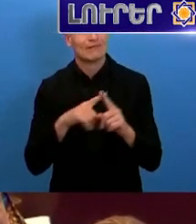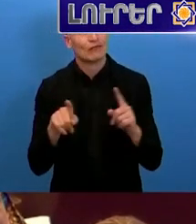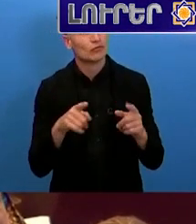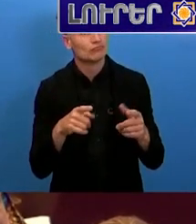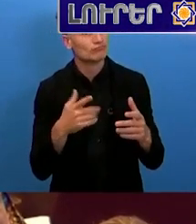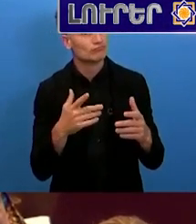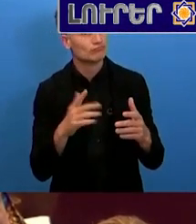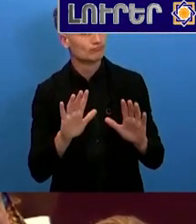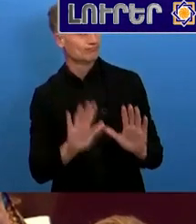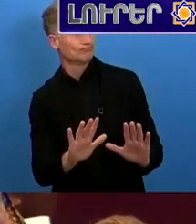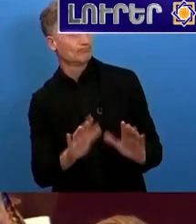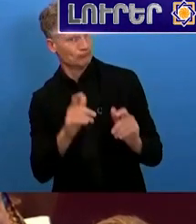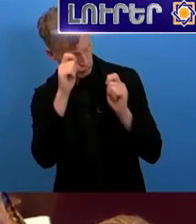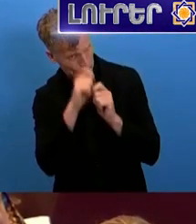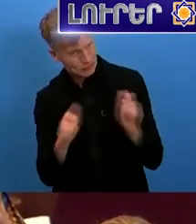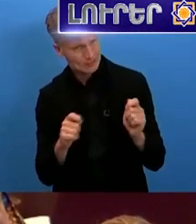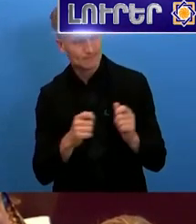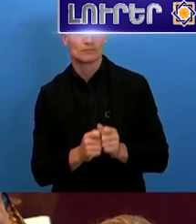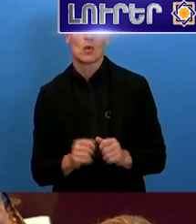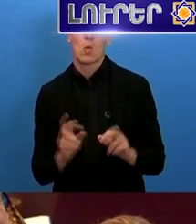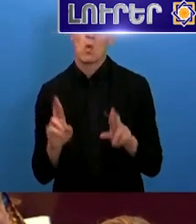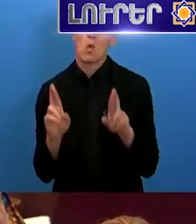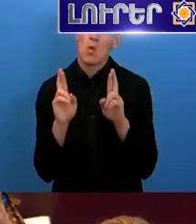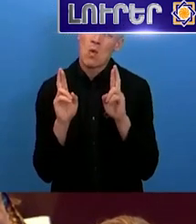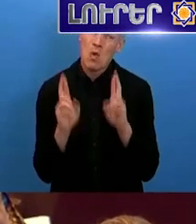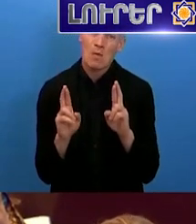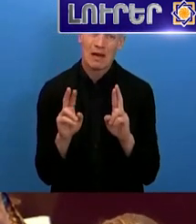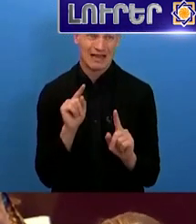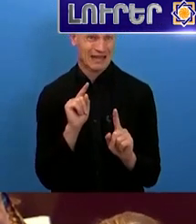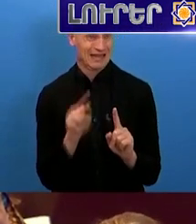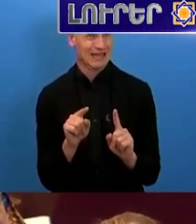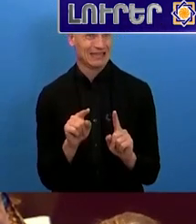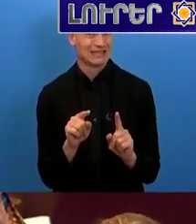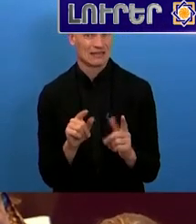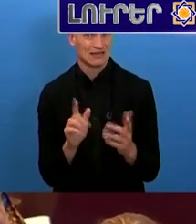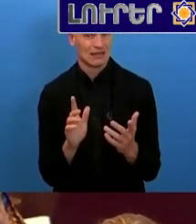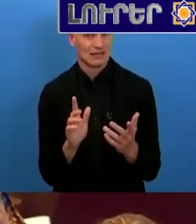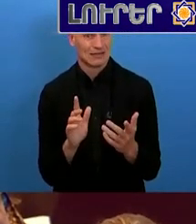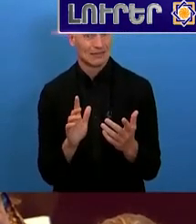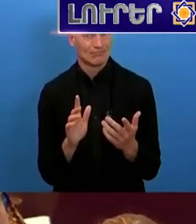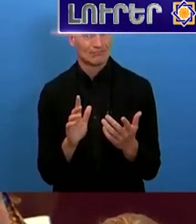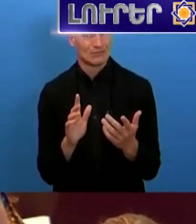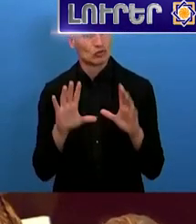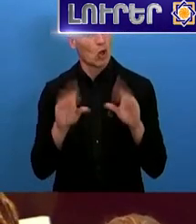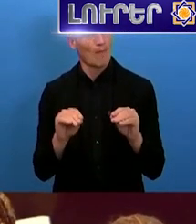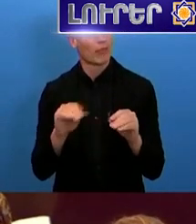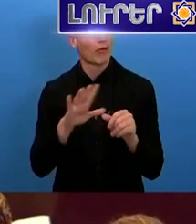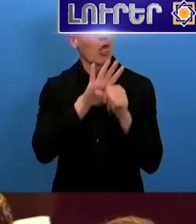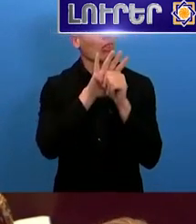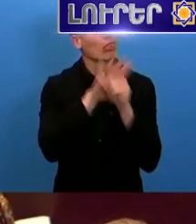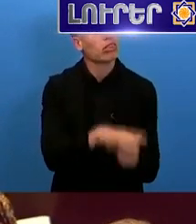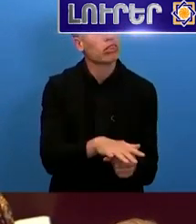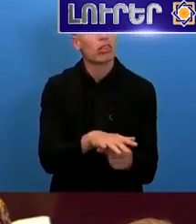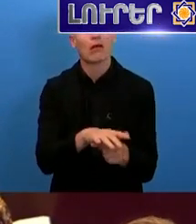աստեղը դատապարտած է ՊԱԿ ֆիզինոժին կողմեն 120,000 բնիկայ հրճափակումն ու պատանդ վերցնել է եւ Արցախի բնիկայ բնակչության դեմ